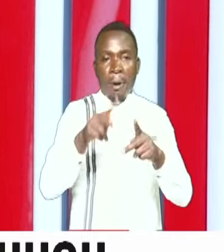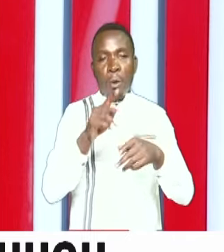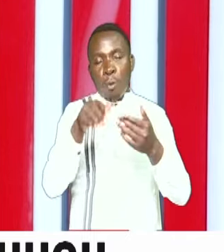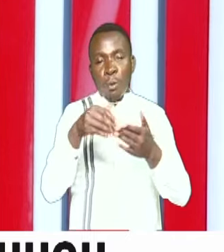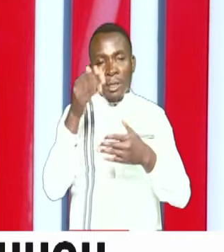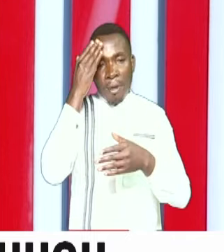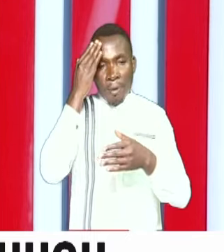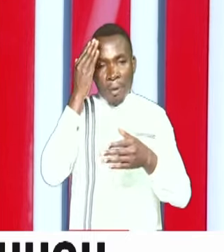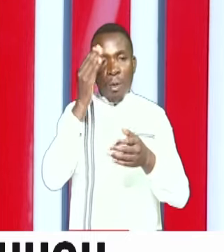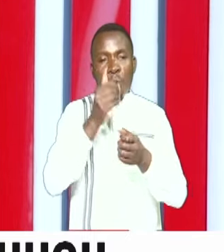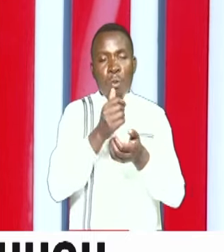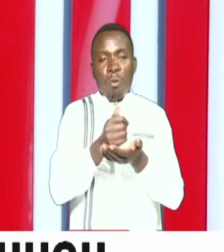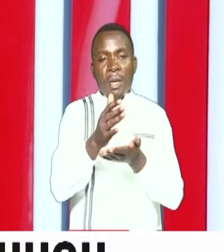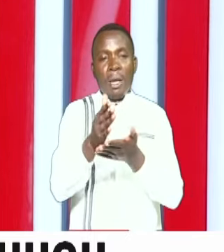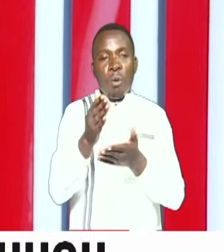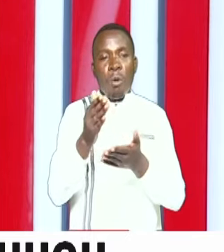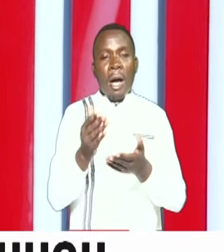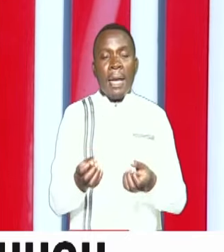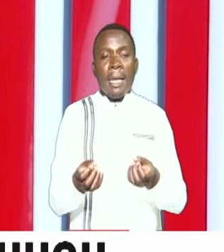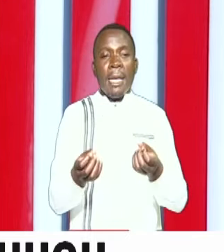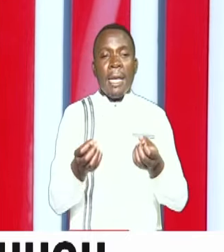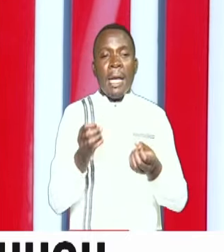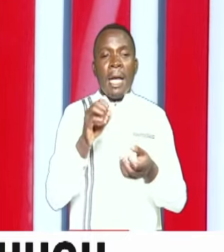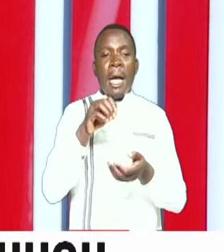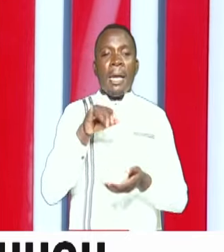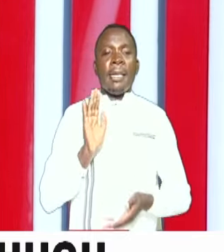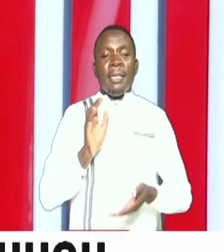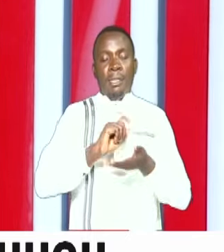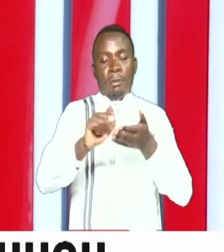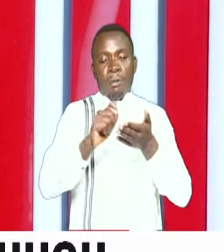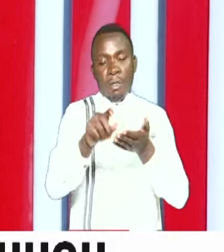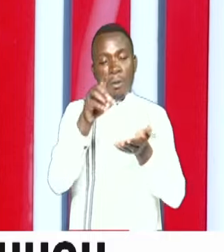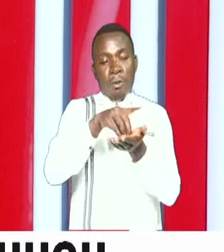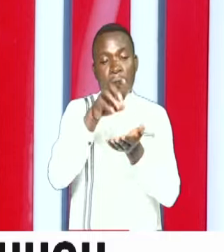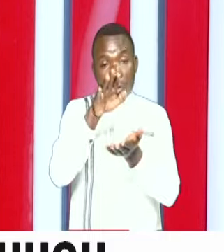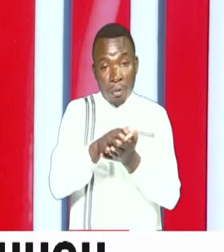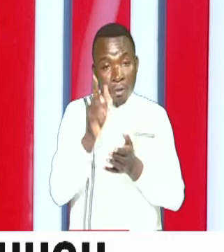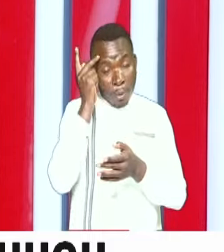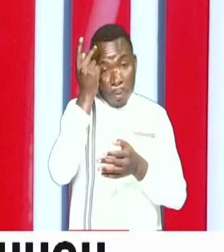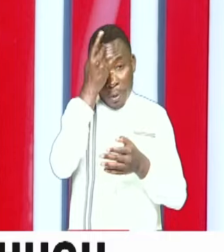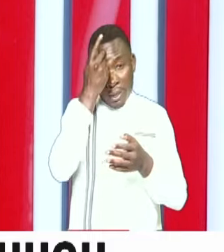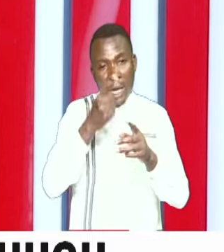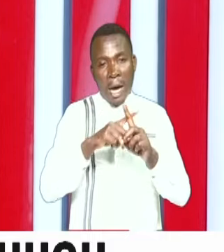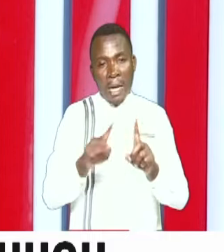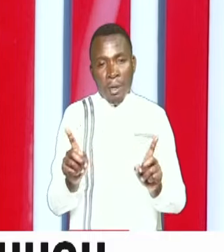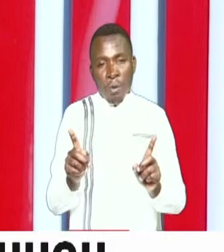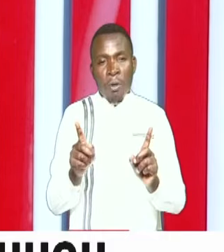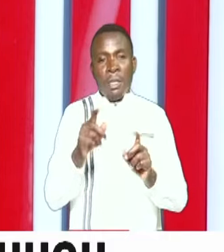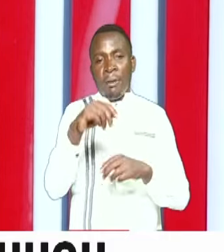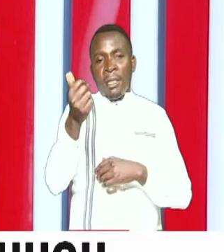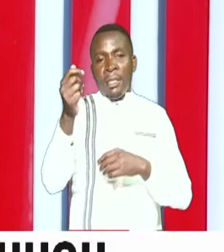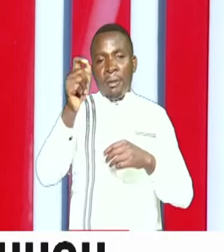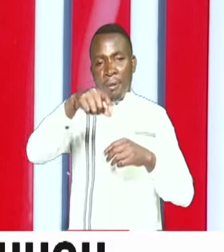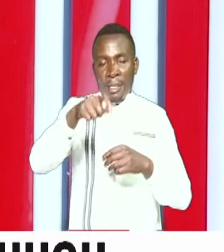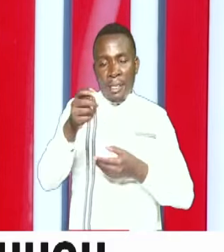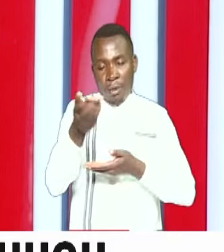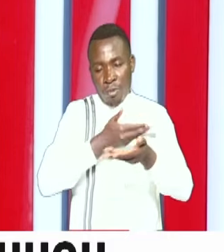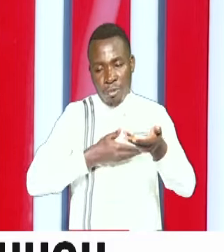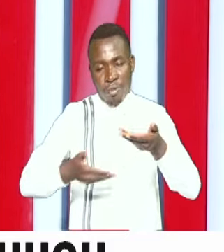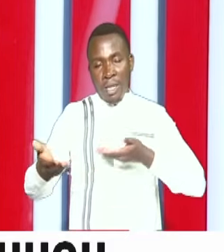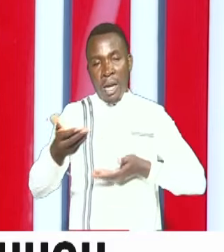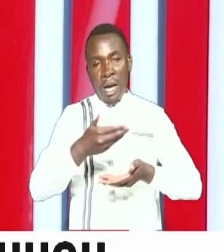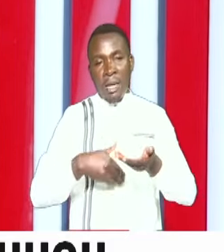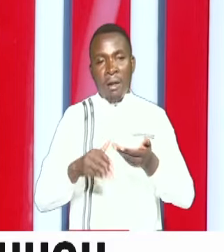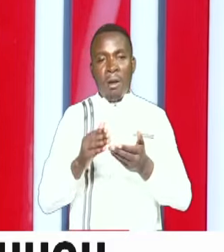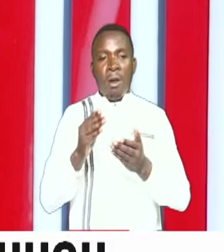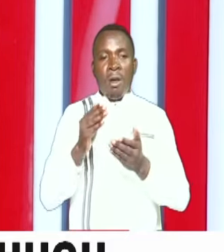kenshi ziba zanditswe muri document nk'iyo ya politiki ariko ibirimo biba bikenewe kugira ngo binaganirweho buri